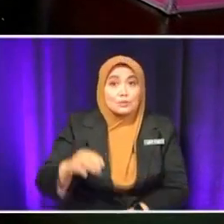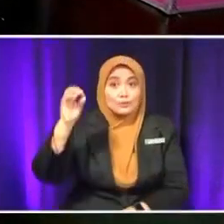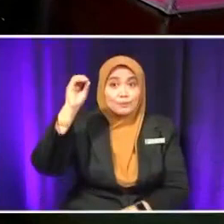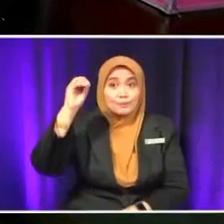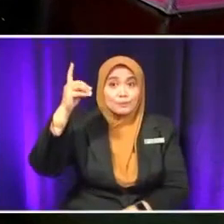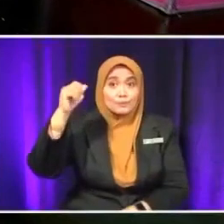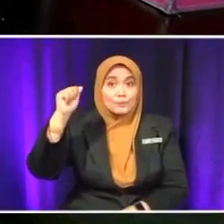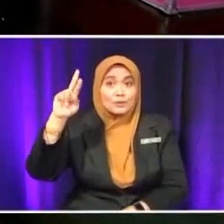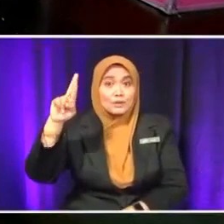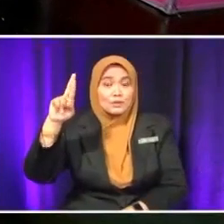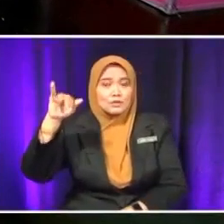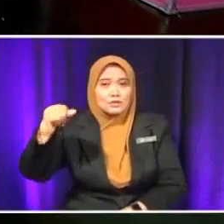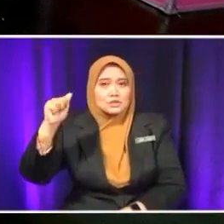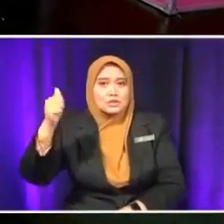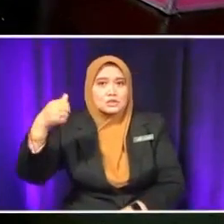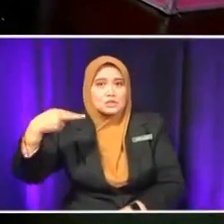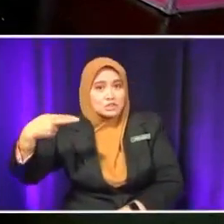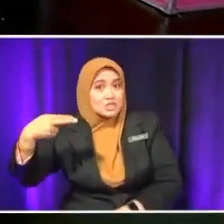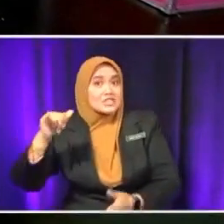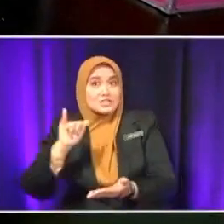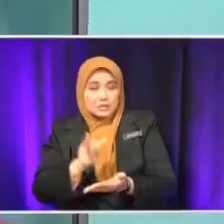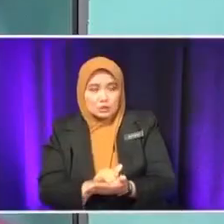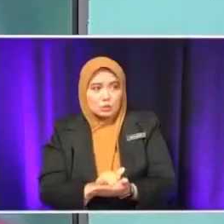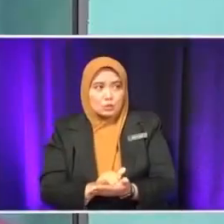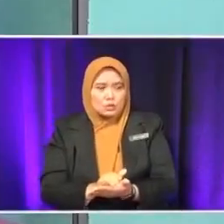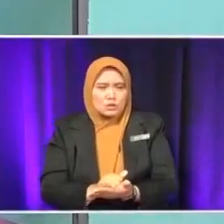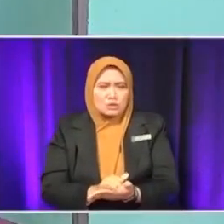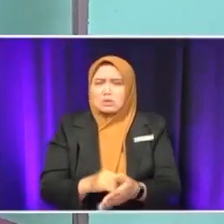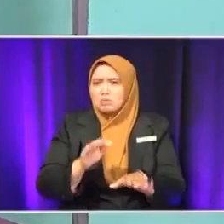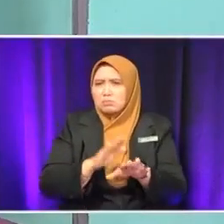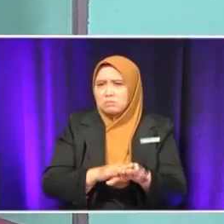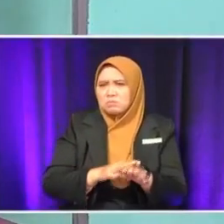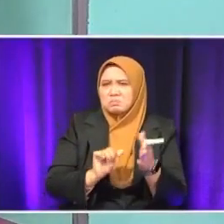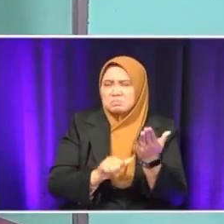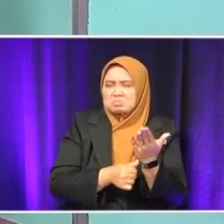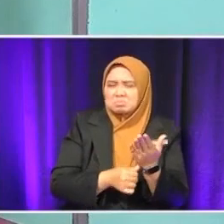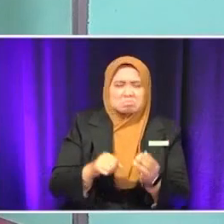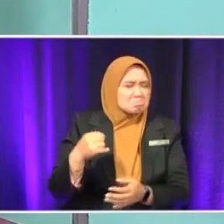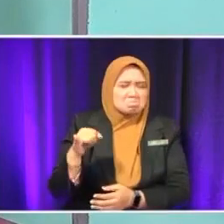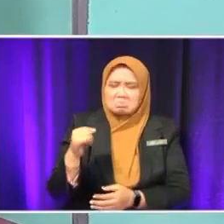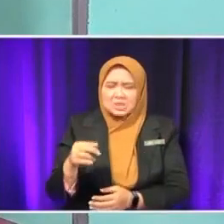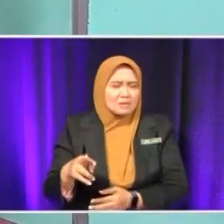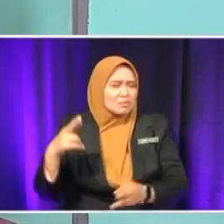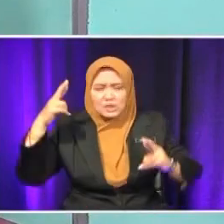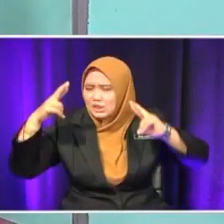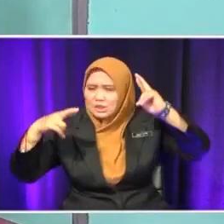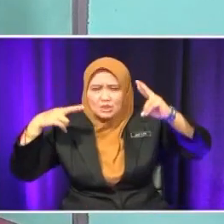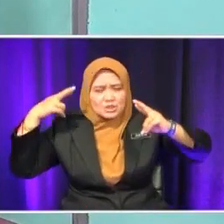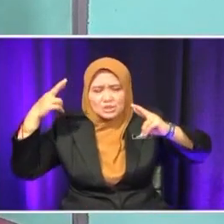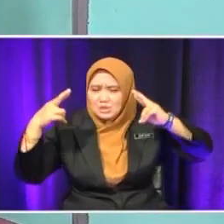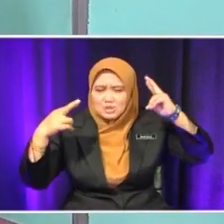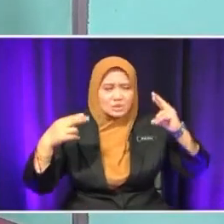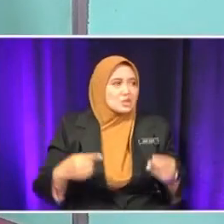dah faham dah. Faham ya? E, F, G, H. Okey. Maknanya pada awalnya kita tak perlu risau pasal tulisan ni. Ini yeah. Hanya untuk kita semak